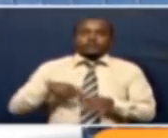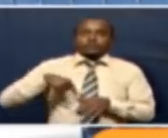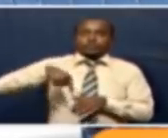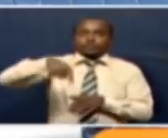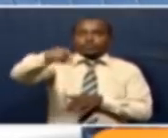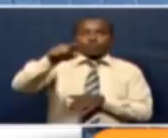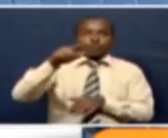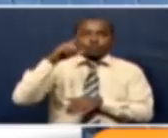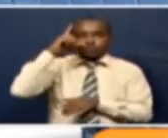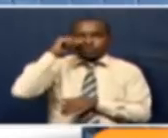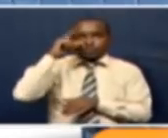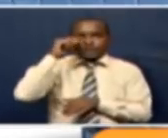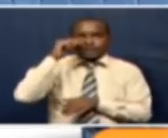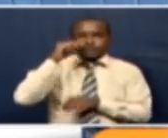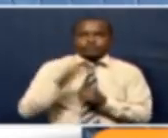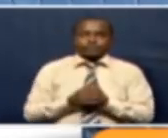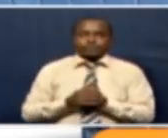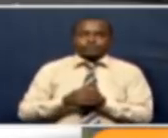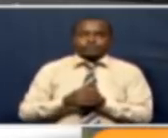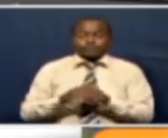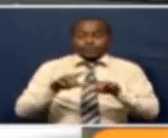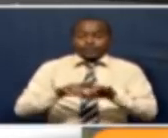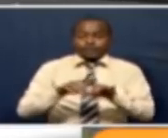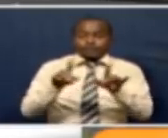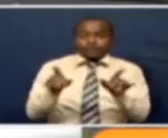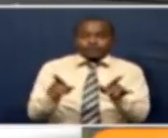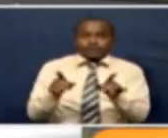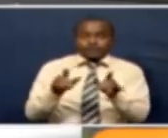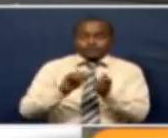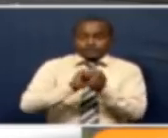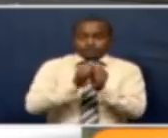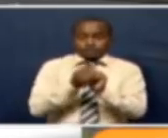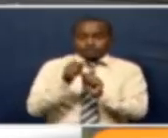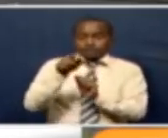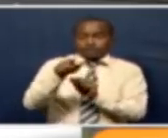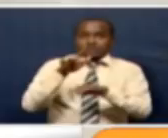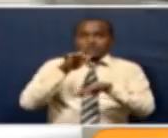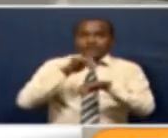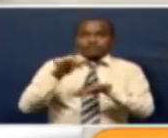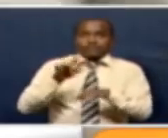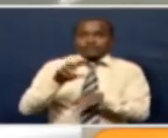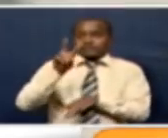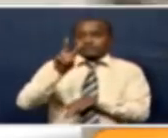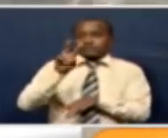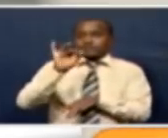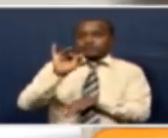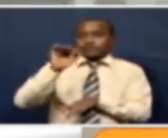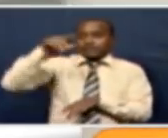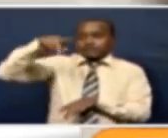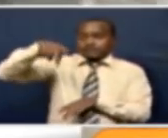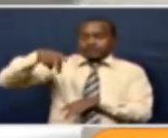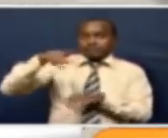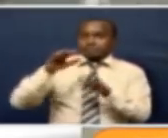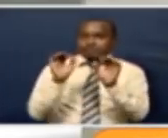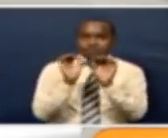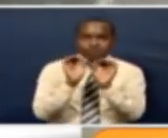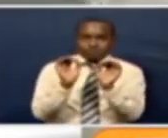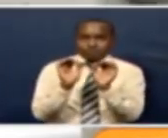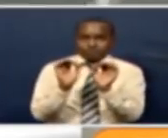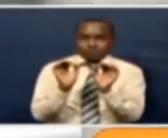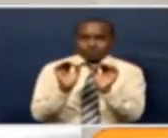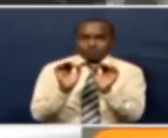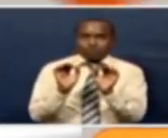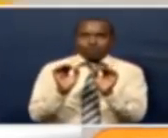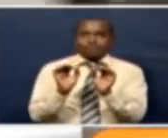Nairobi hadi Mombasa. Hata hivyo, mabadiliko hayo hayajaathiri abiria wa mabehewa ya daraja la kwanza, yani